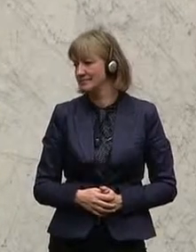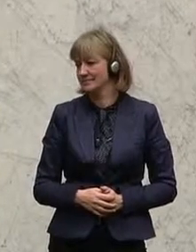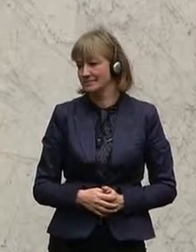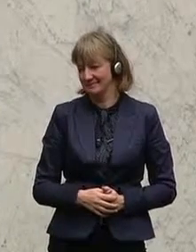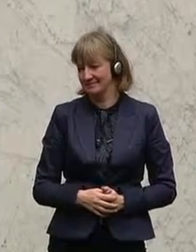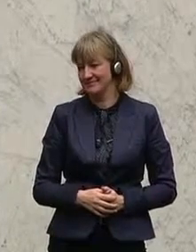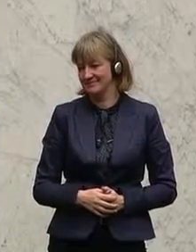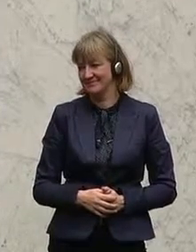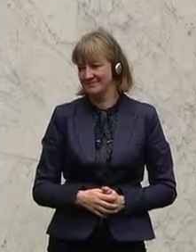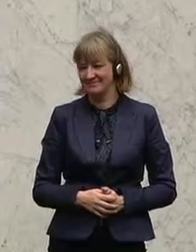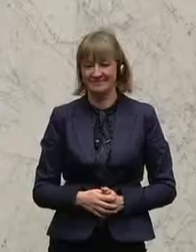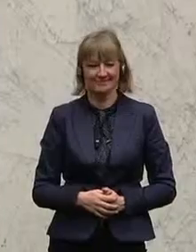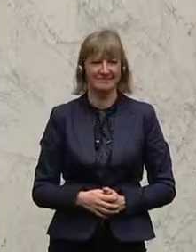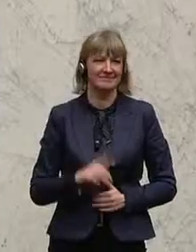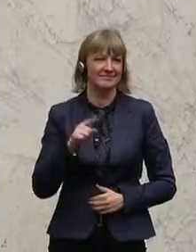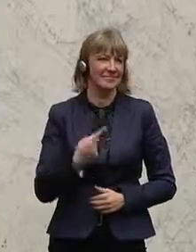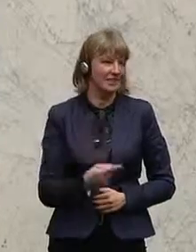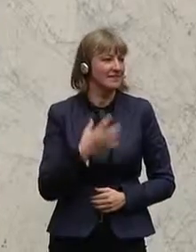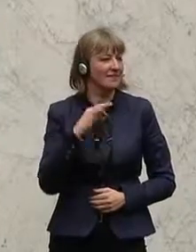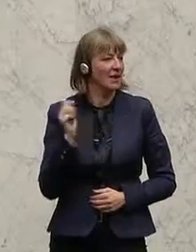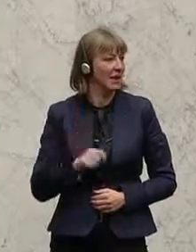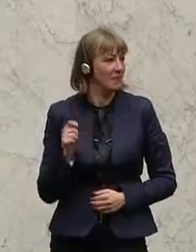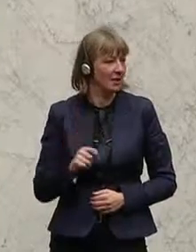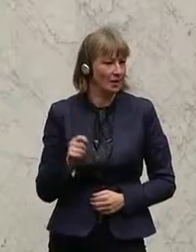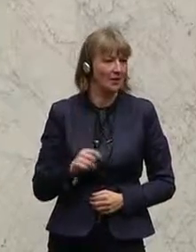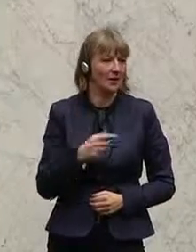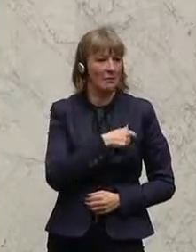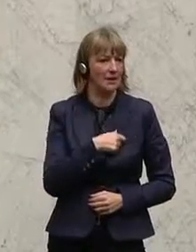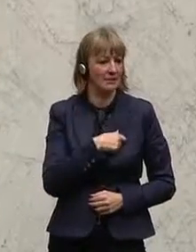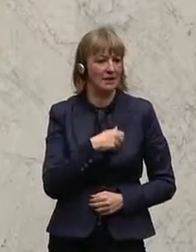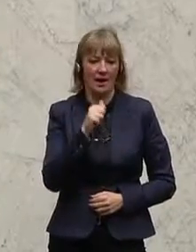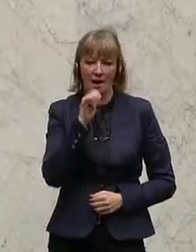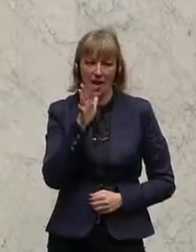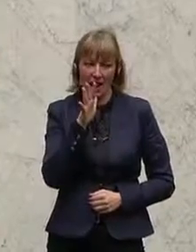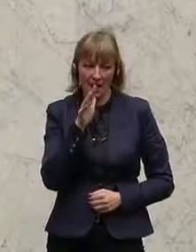Josef Tschapp von der SPÖ mit einem kleinen Ausflug in die Geschichte des Irak. Nächste